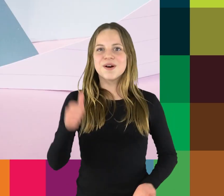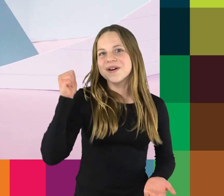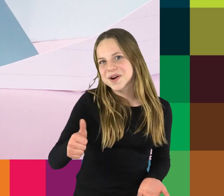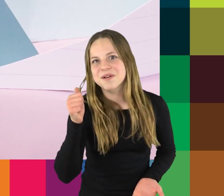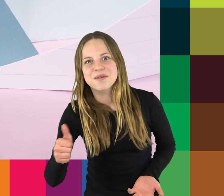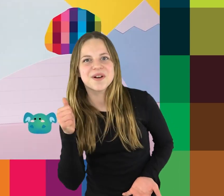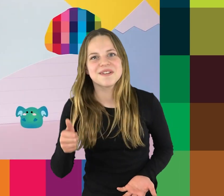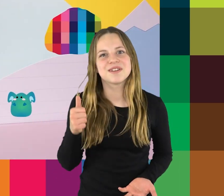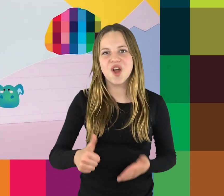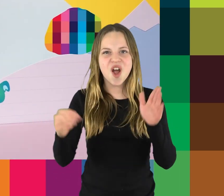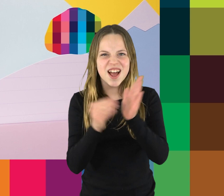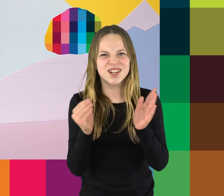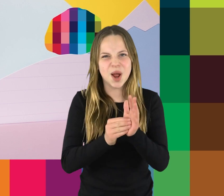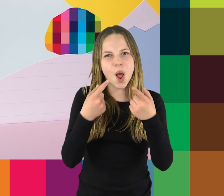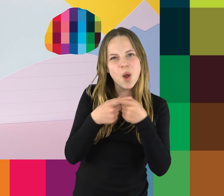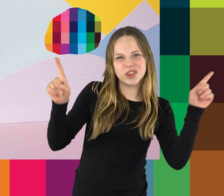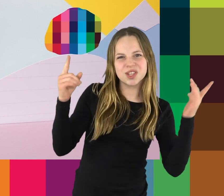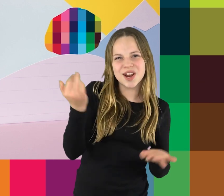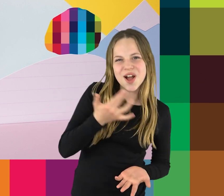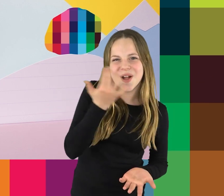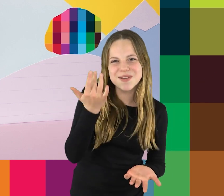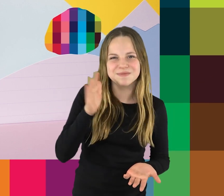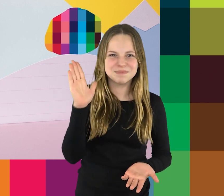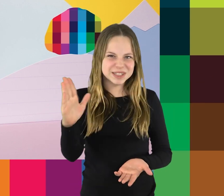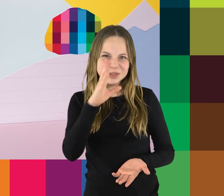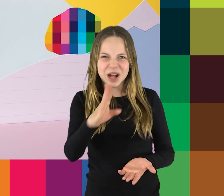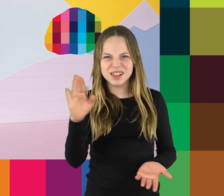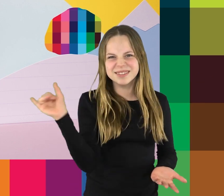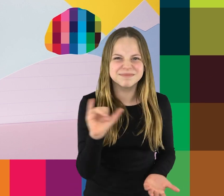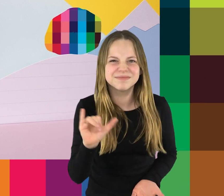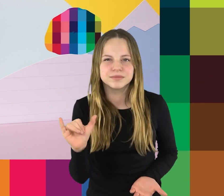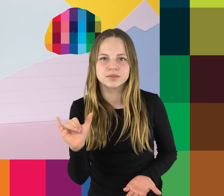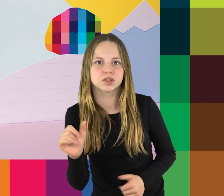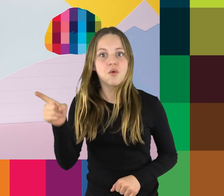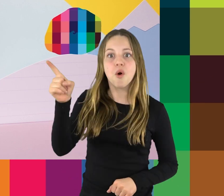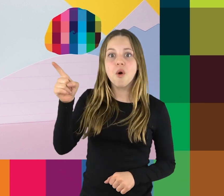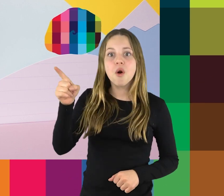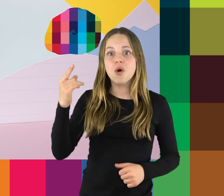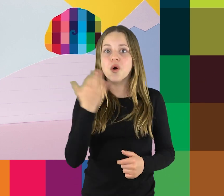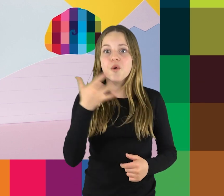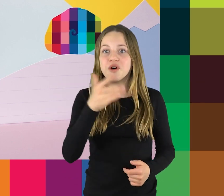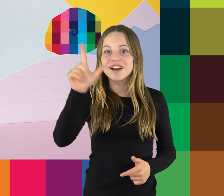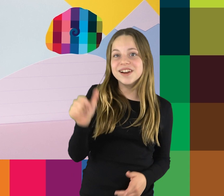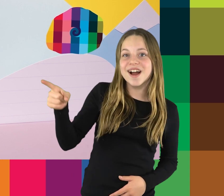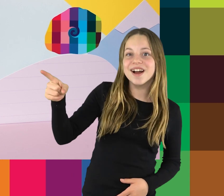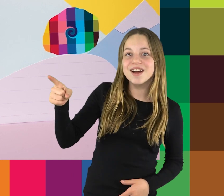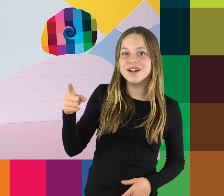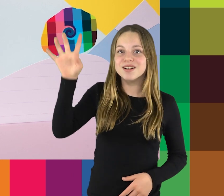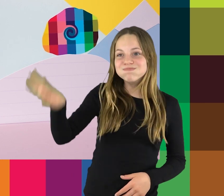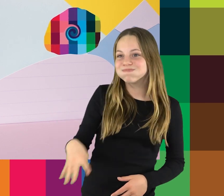Génial! Et si on découvrait d'autres couleurs qui expliquent les droits des enfants? J'ai trouvé la couleur sur